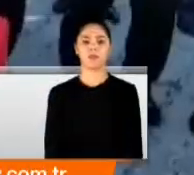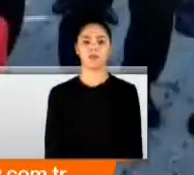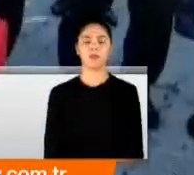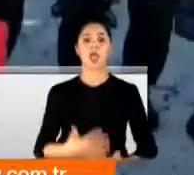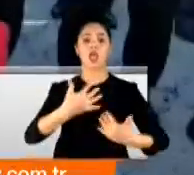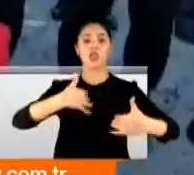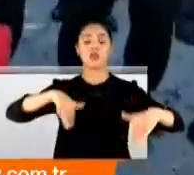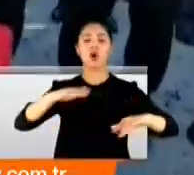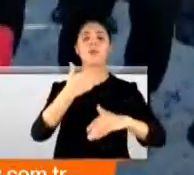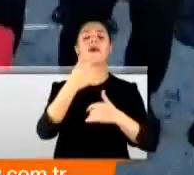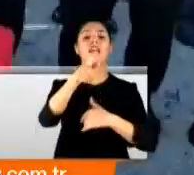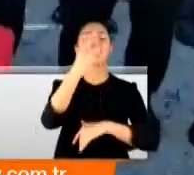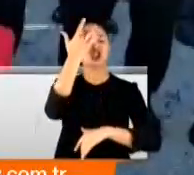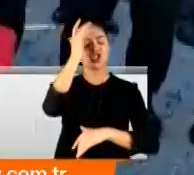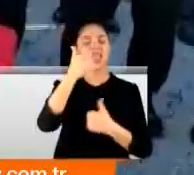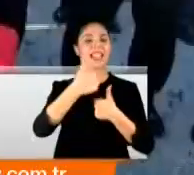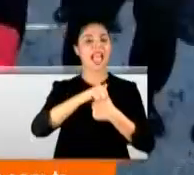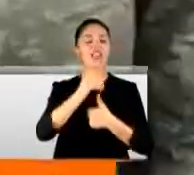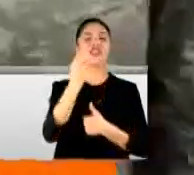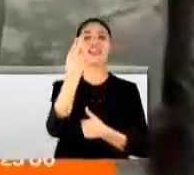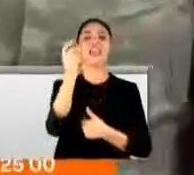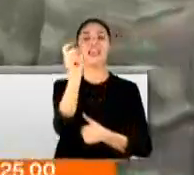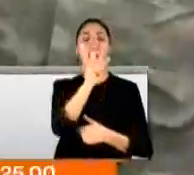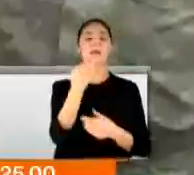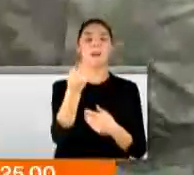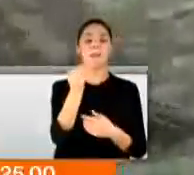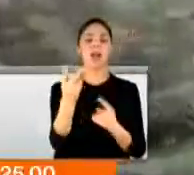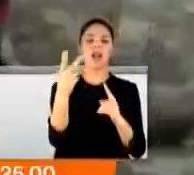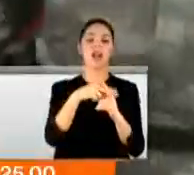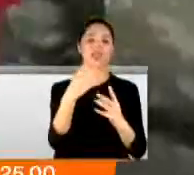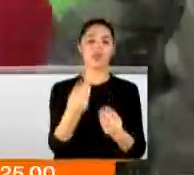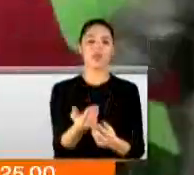Törene şehidin eşi ve 7 aylık bebeği de katıldı.